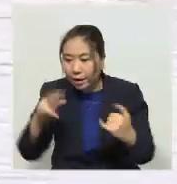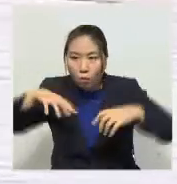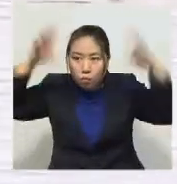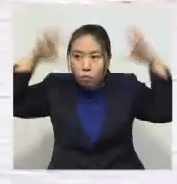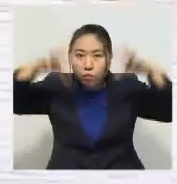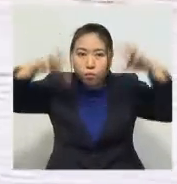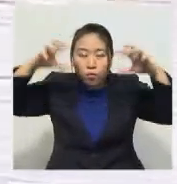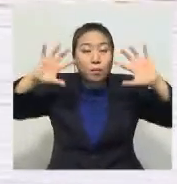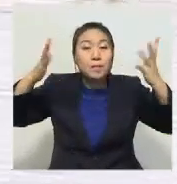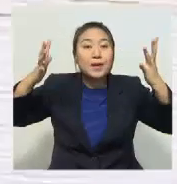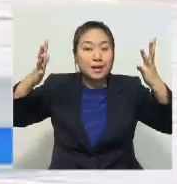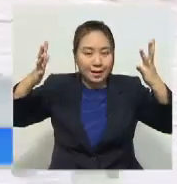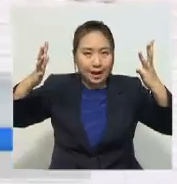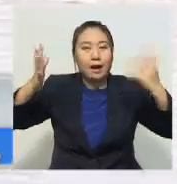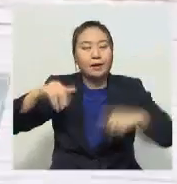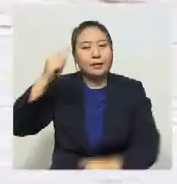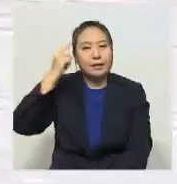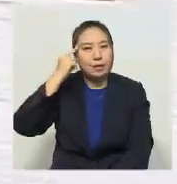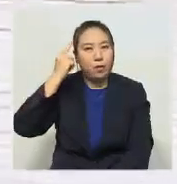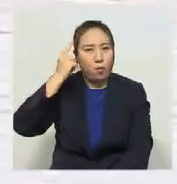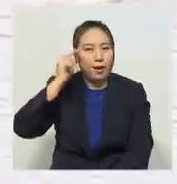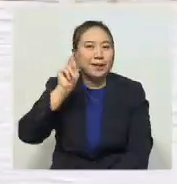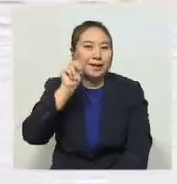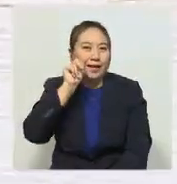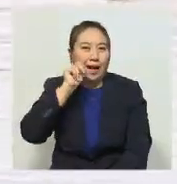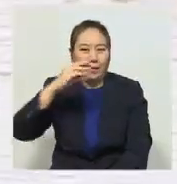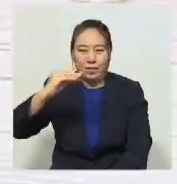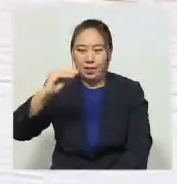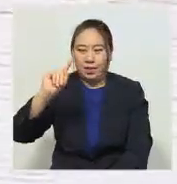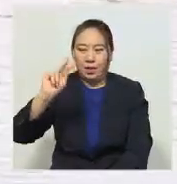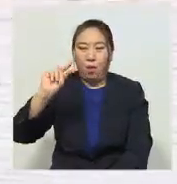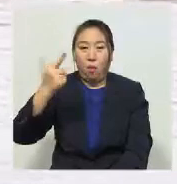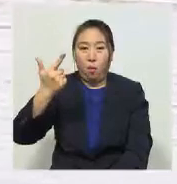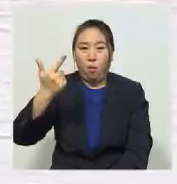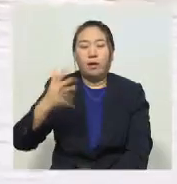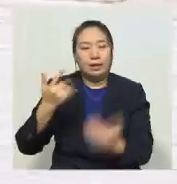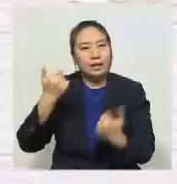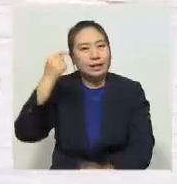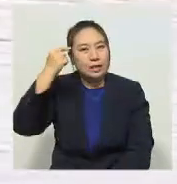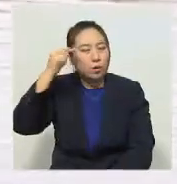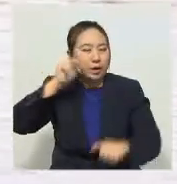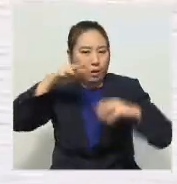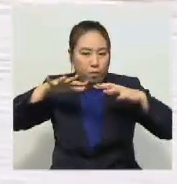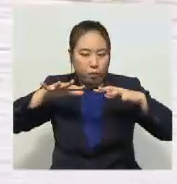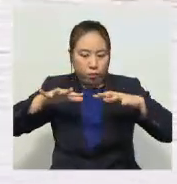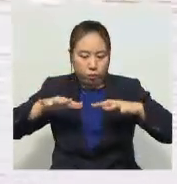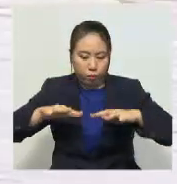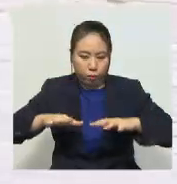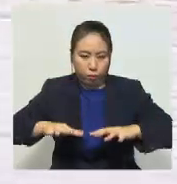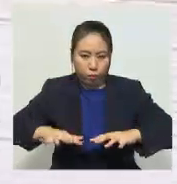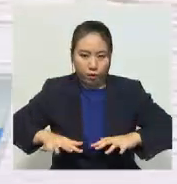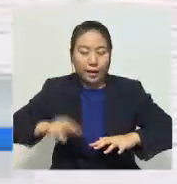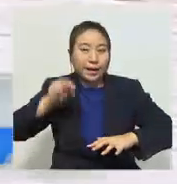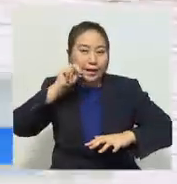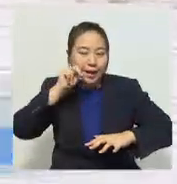ศของศูนย์อุตุนิยมวิทยานะคะก็คาดว่าปริมาณน้ำที่แม่น้ำโขงในพื้นที่ต่างๆก็จะมีปริมาณลดลงระดับน้ำก็จะลดลงต